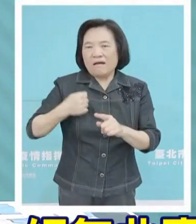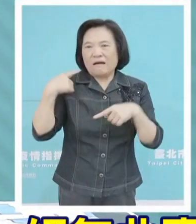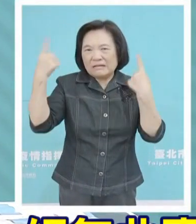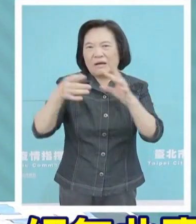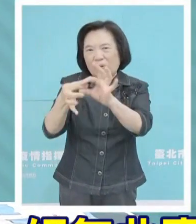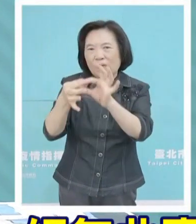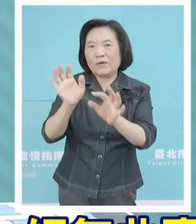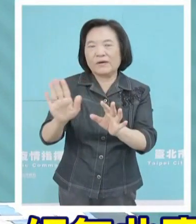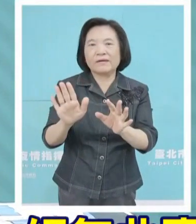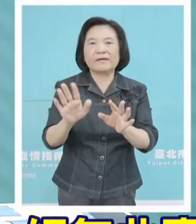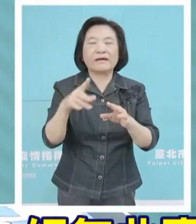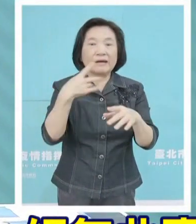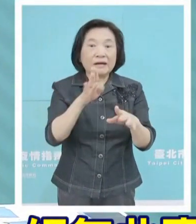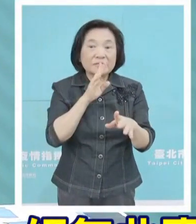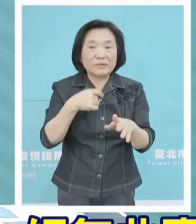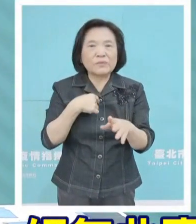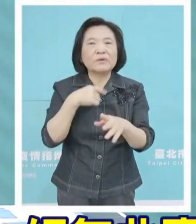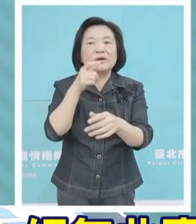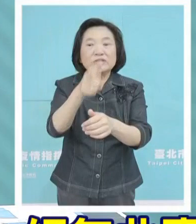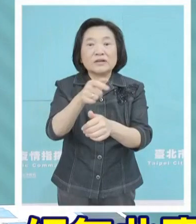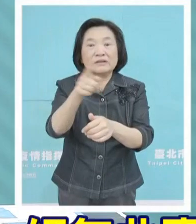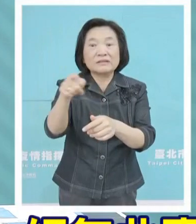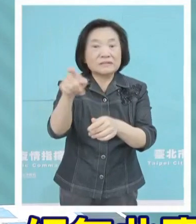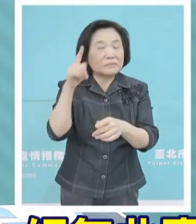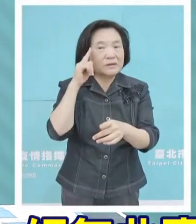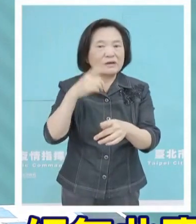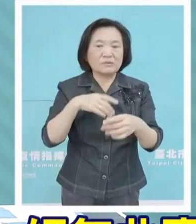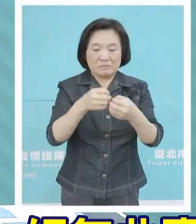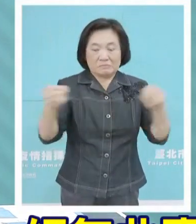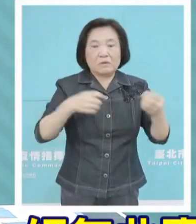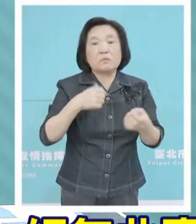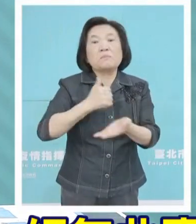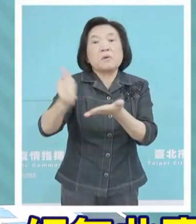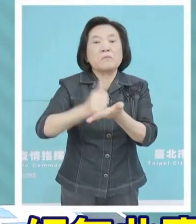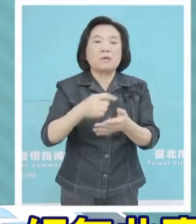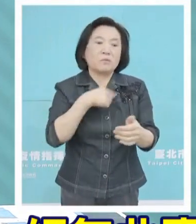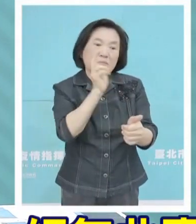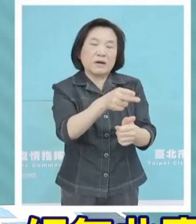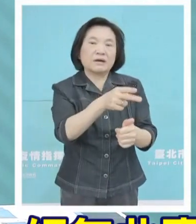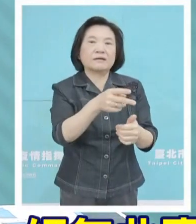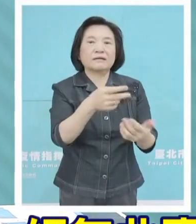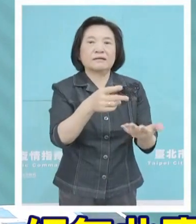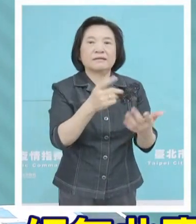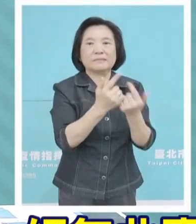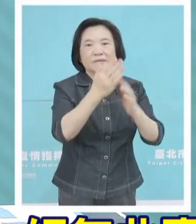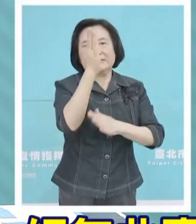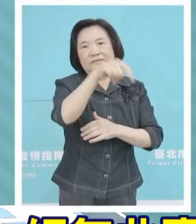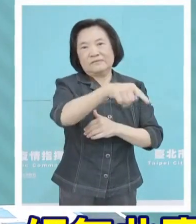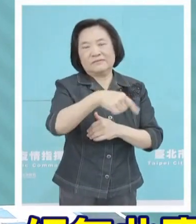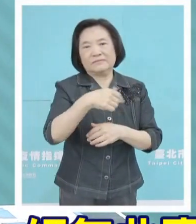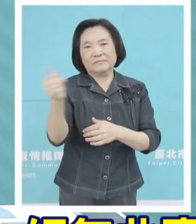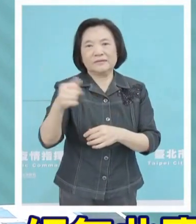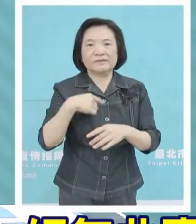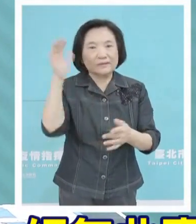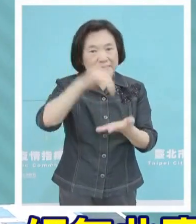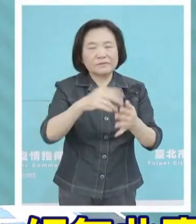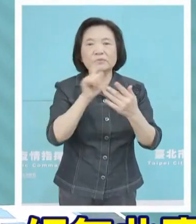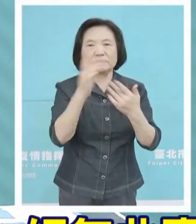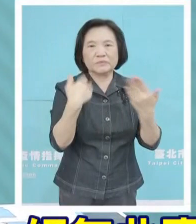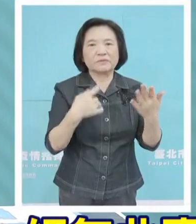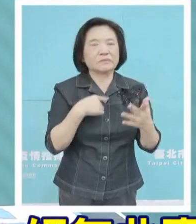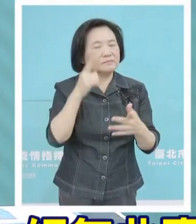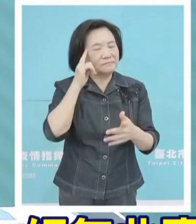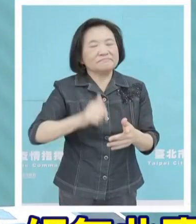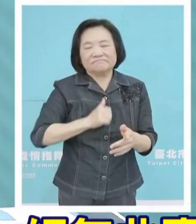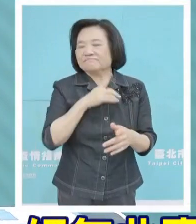配发疫苗给好心肝。我要在这边郑重的澄清，绝无此事。第一个，我跟许金川医